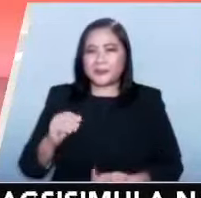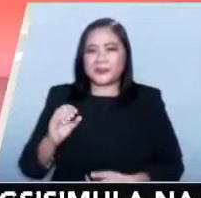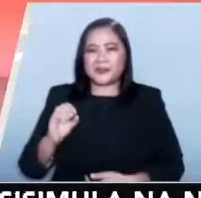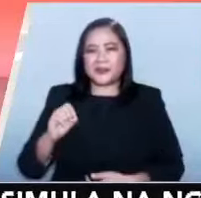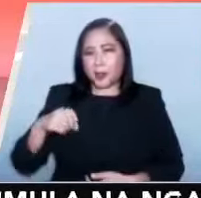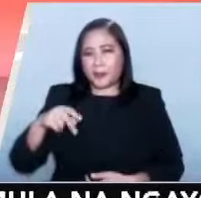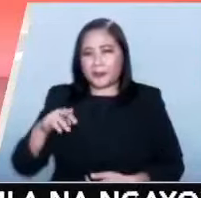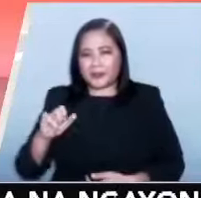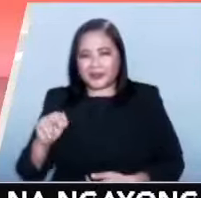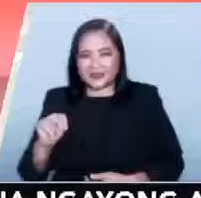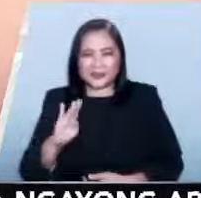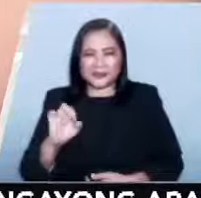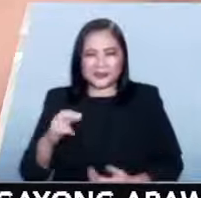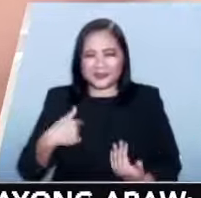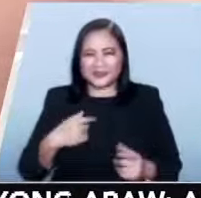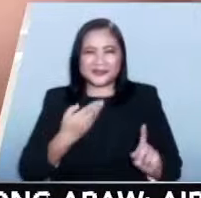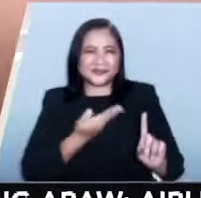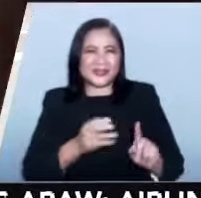Sassa Gurl.